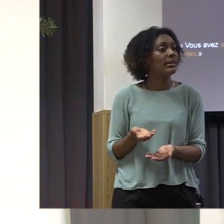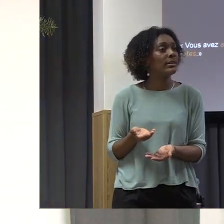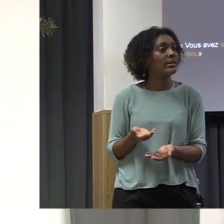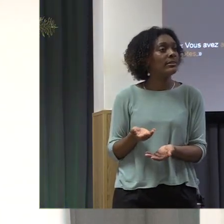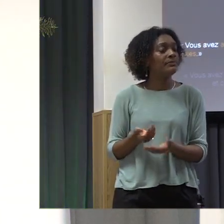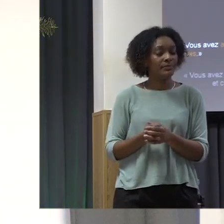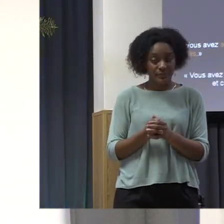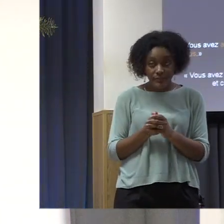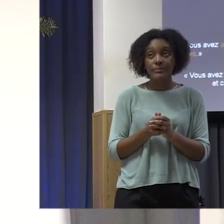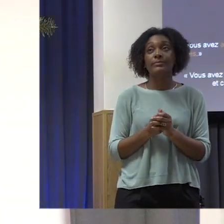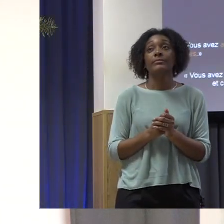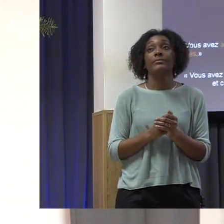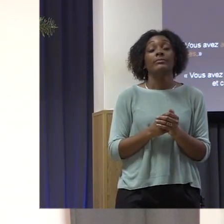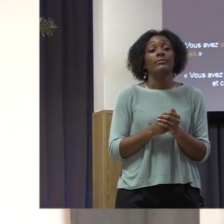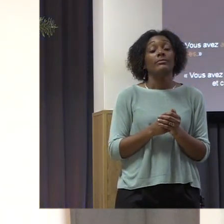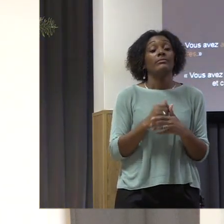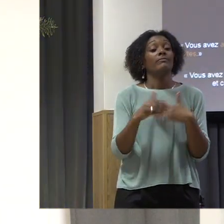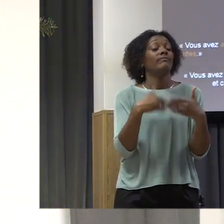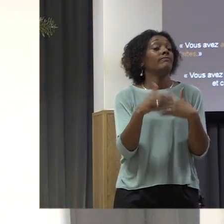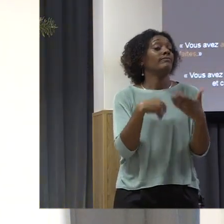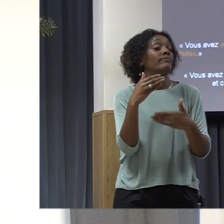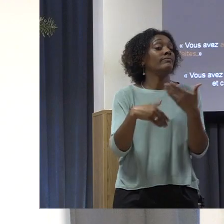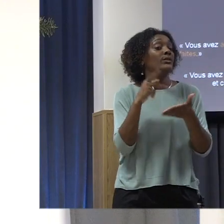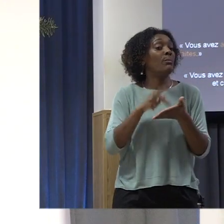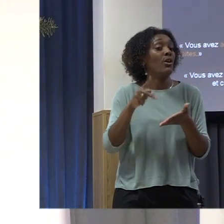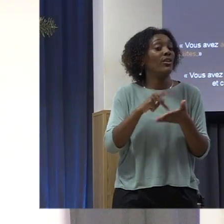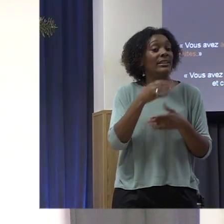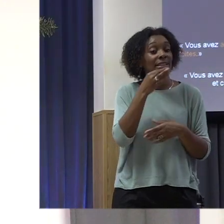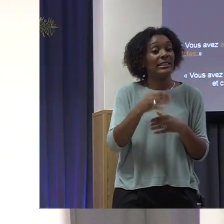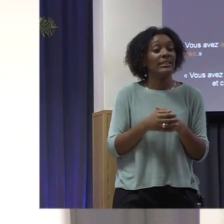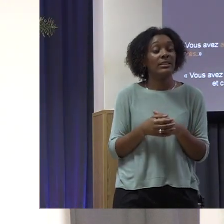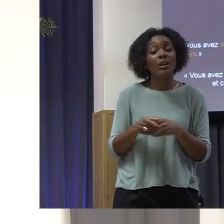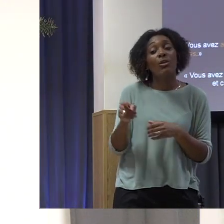Et puis, il continue un peu plus loin en leur disant, vous avez appris